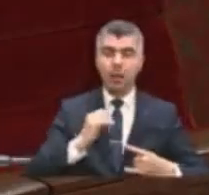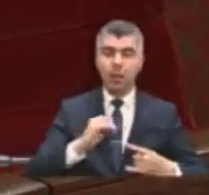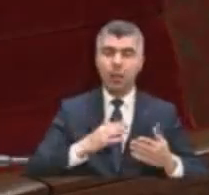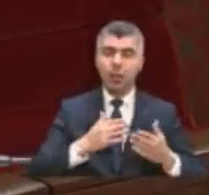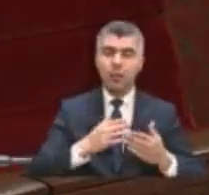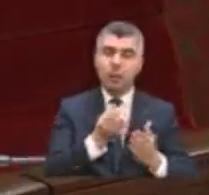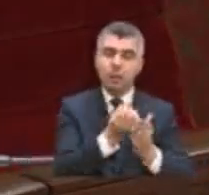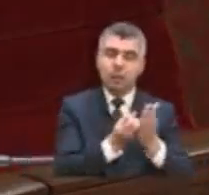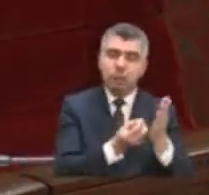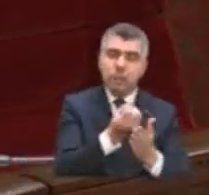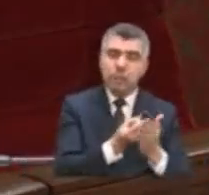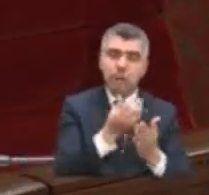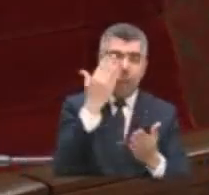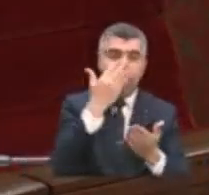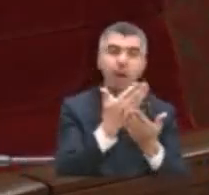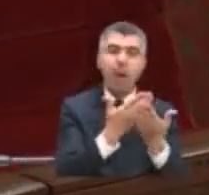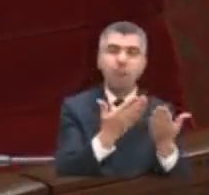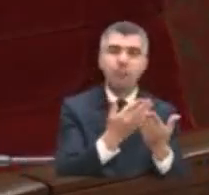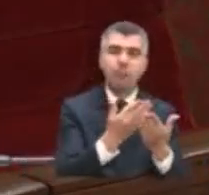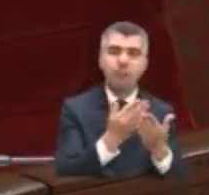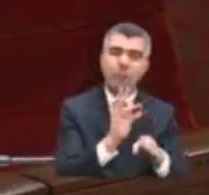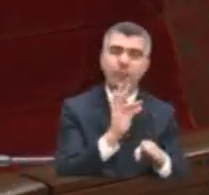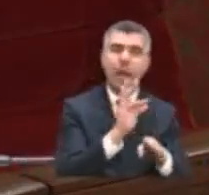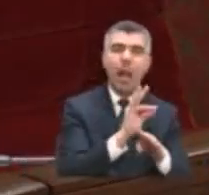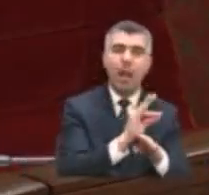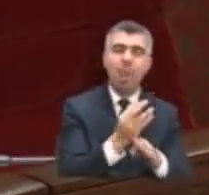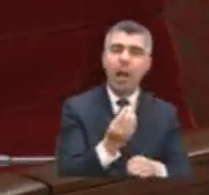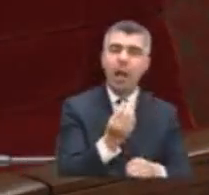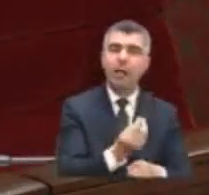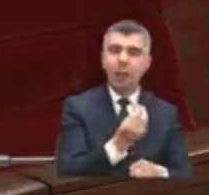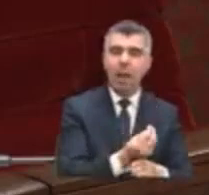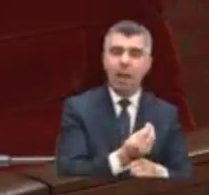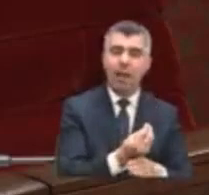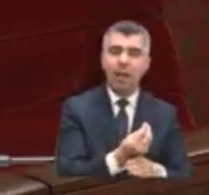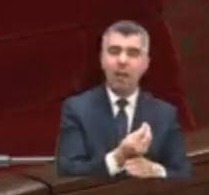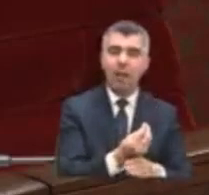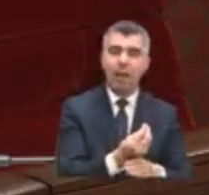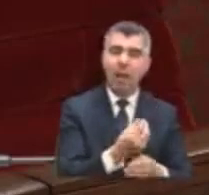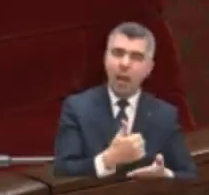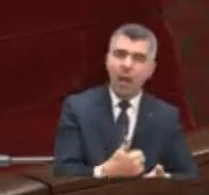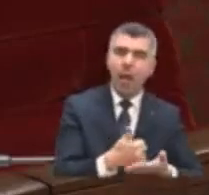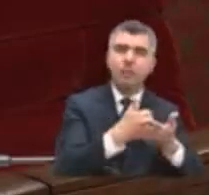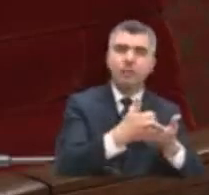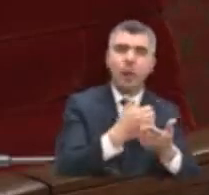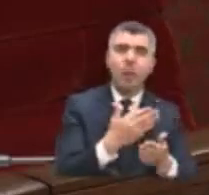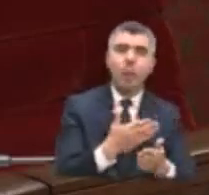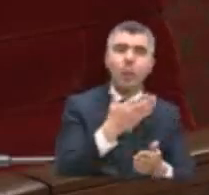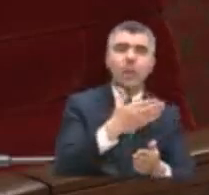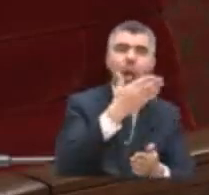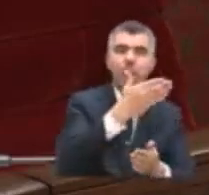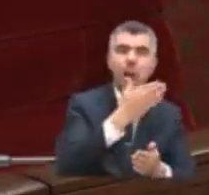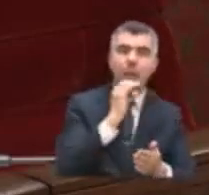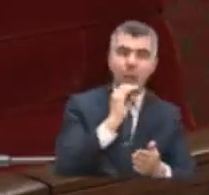أساليب تدريس فعالة اللي يمكن تساعد في المستقبل التلاميذ باش